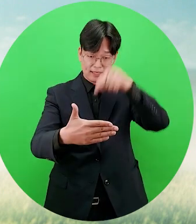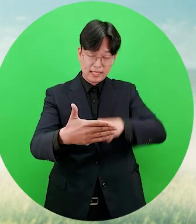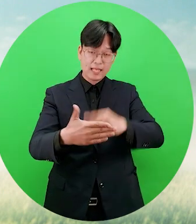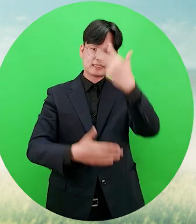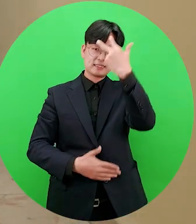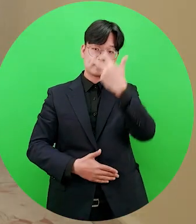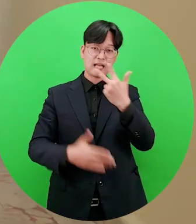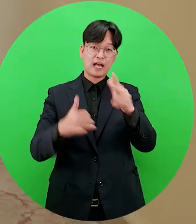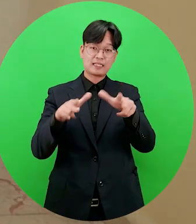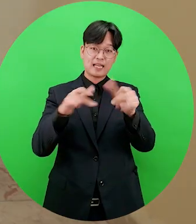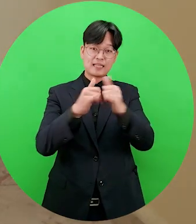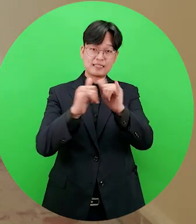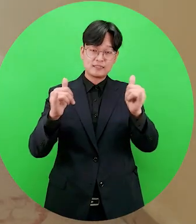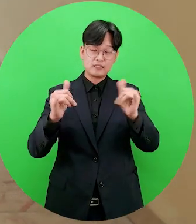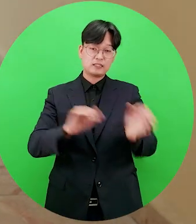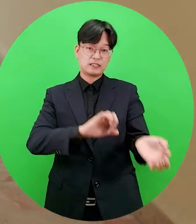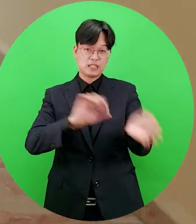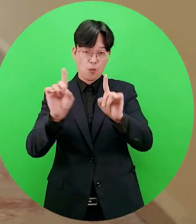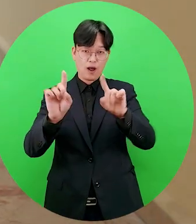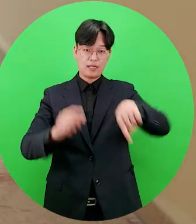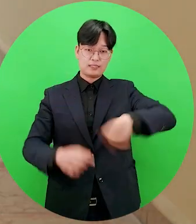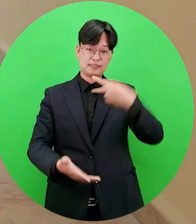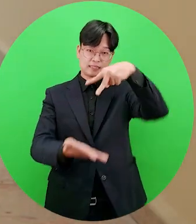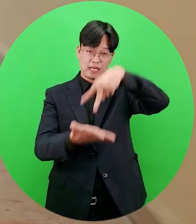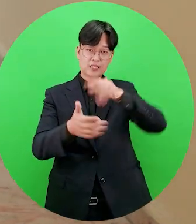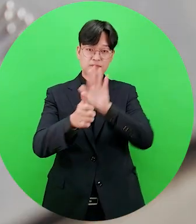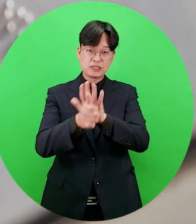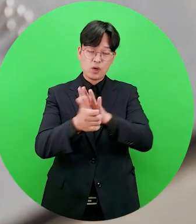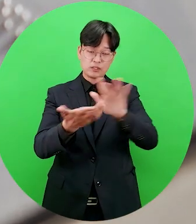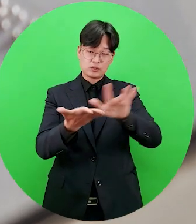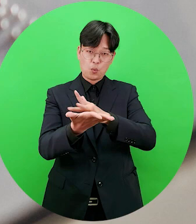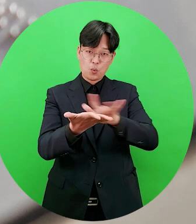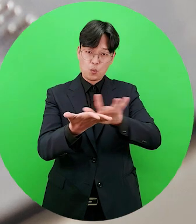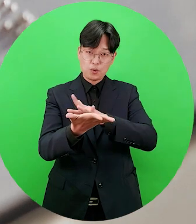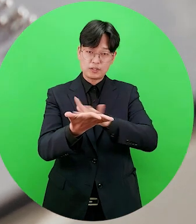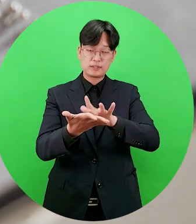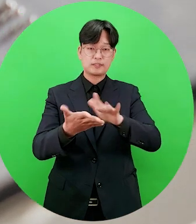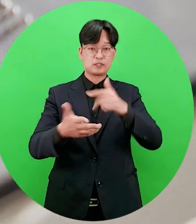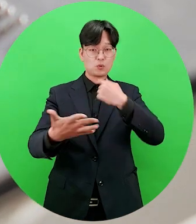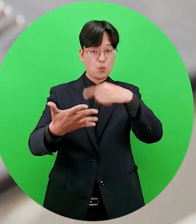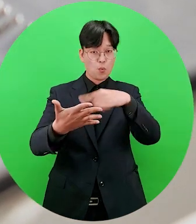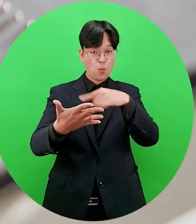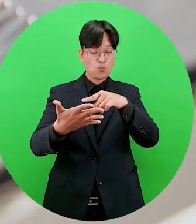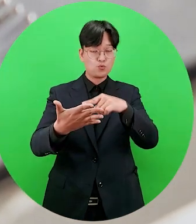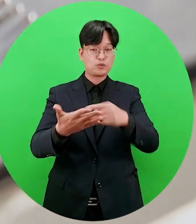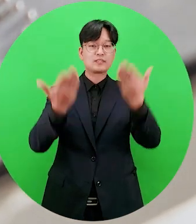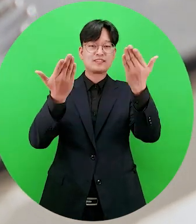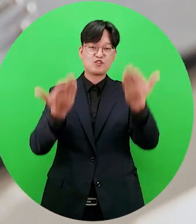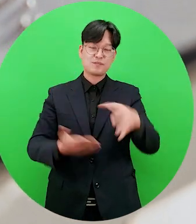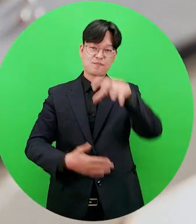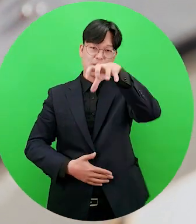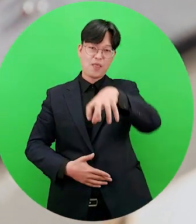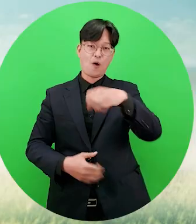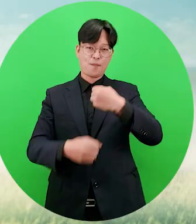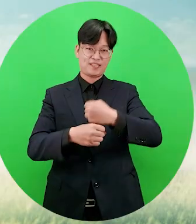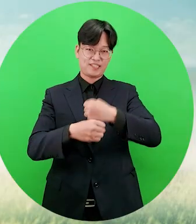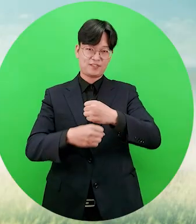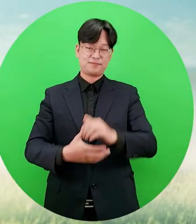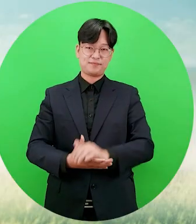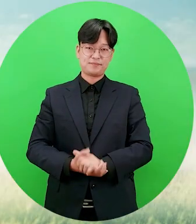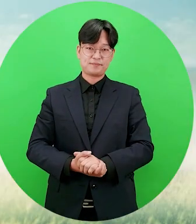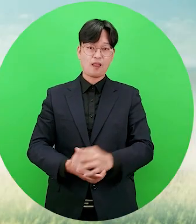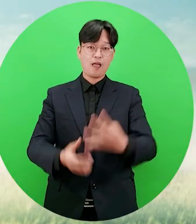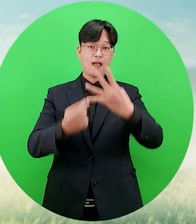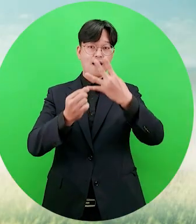시각장애인의 재활, 자립지원, 점자 교육 등을 위한 복지 공간도 신규로 조성합니다.